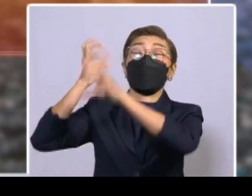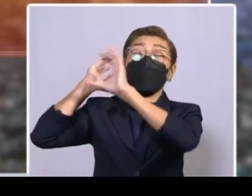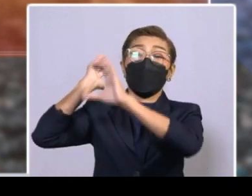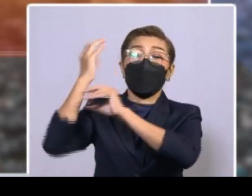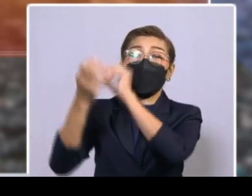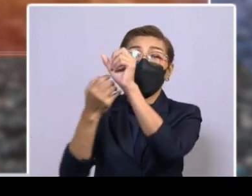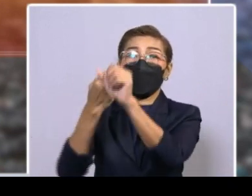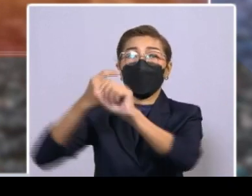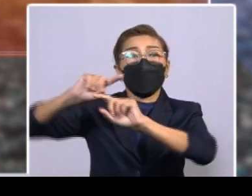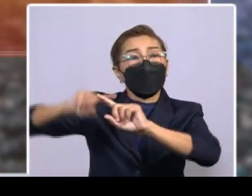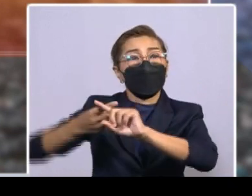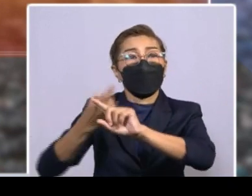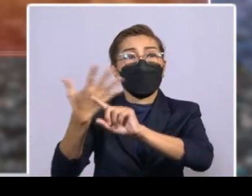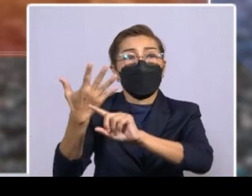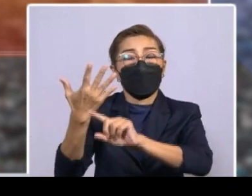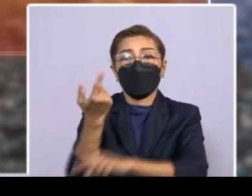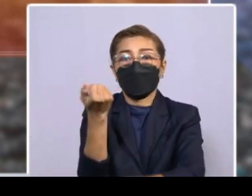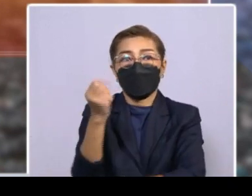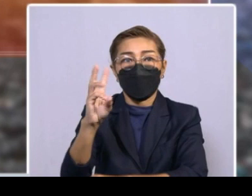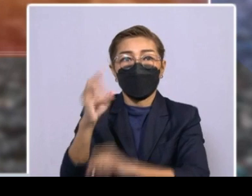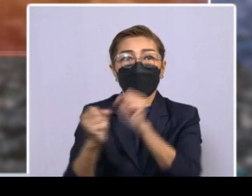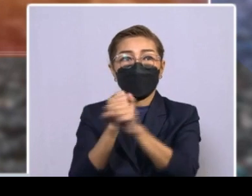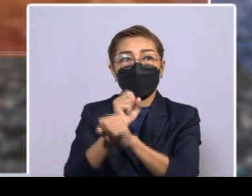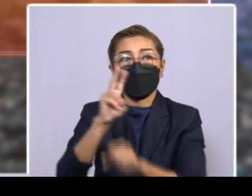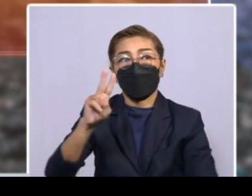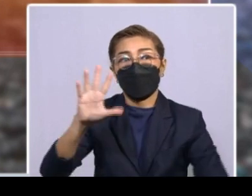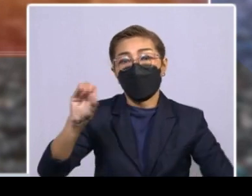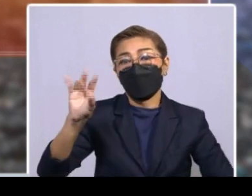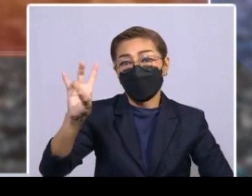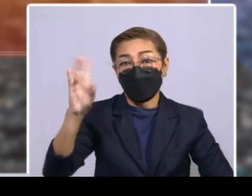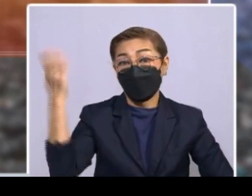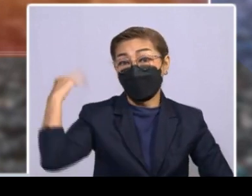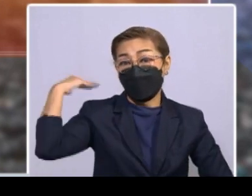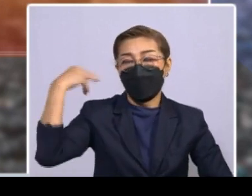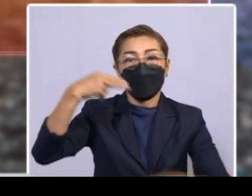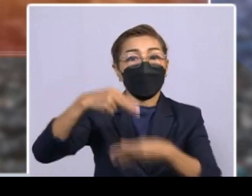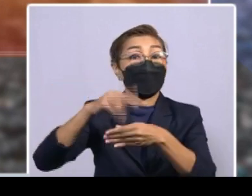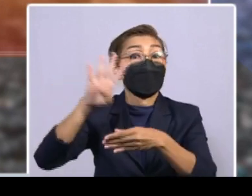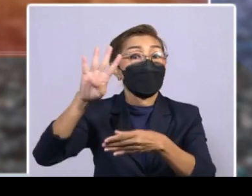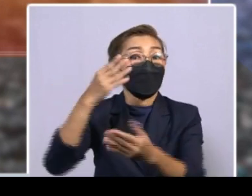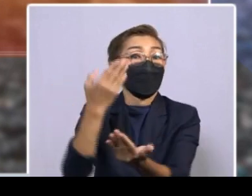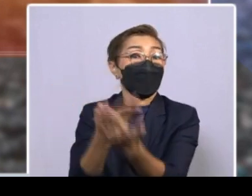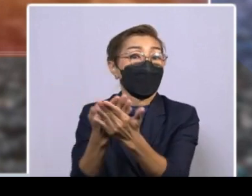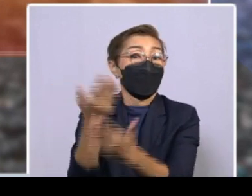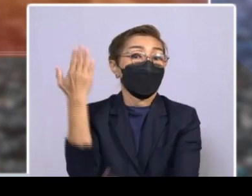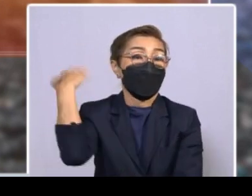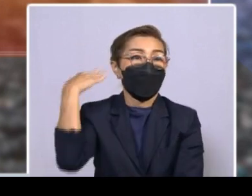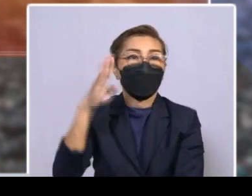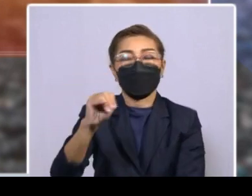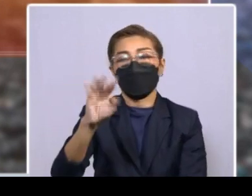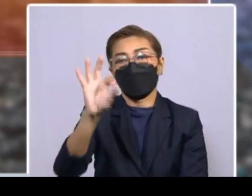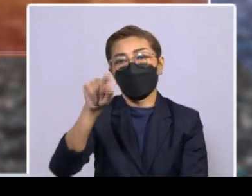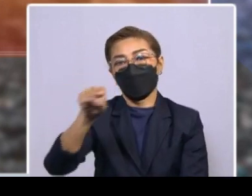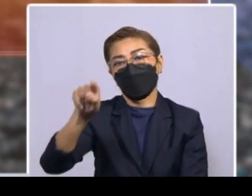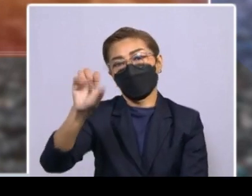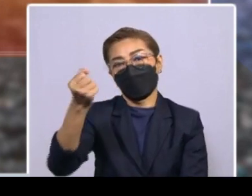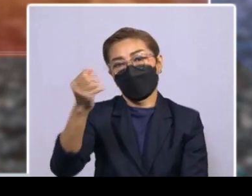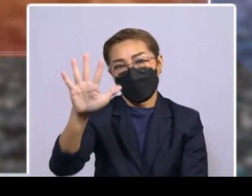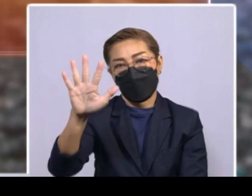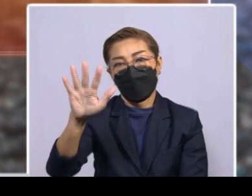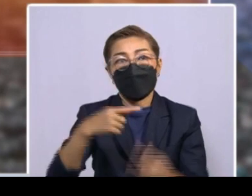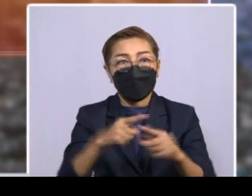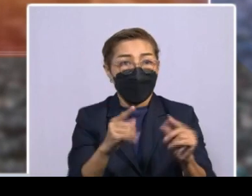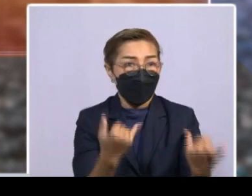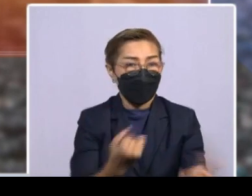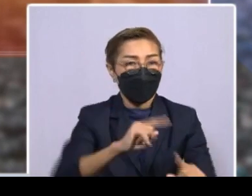16ข้อ 4 575คูณชมเบนซินเนี่ยเคยปะสูงสุดอยู่ที่ 49บาท 15สตางค์และ